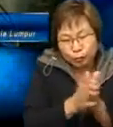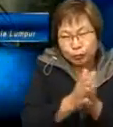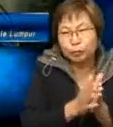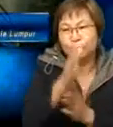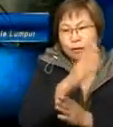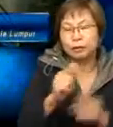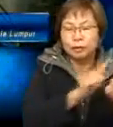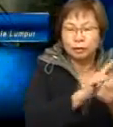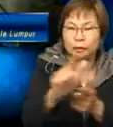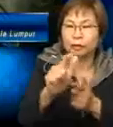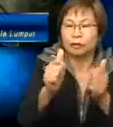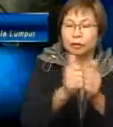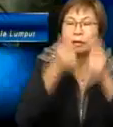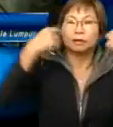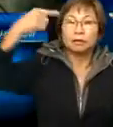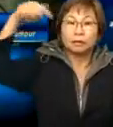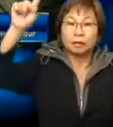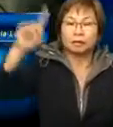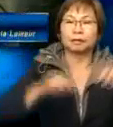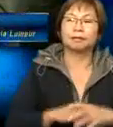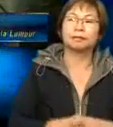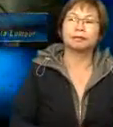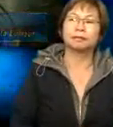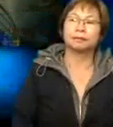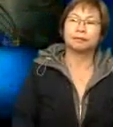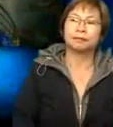bersungguh-sungguh dan lulus dengan cemerlang.